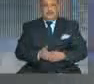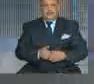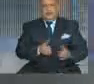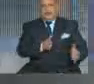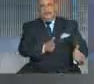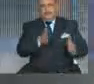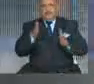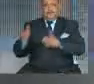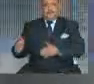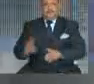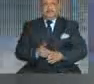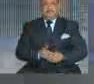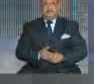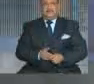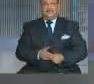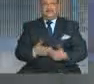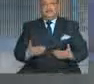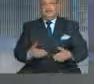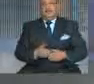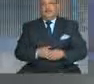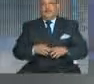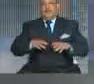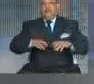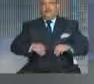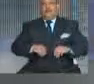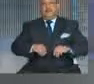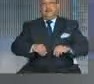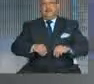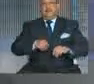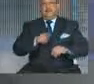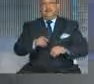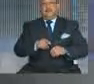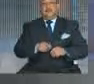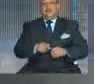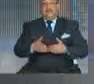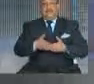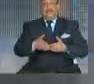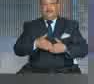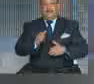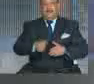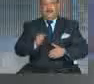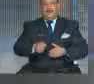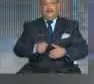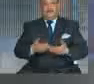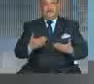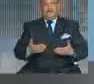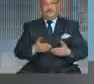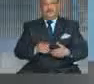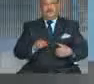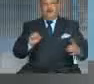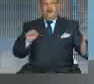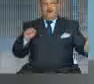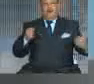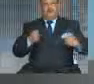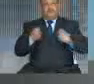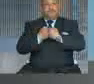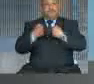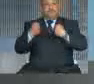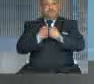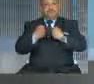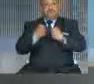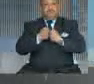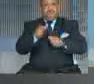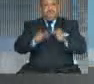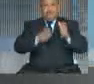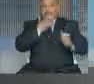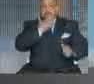شهدت منطقة حي النور بالمنشية في مدينة القيروان مواجهات بين قوات الأمن ومجموعة من الشبان المتشددين